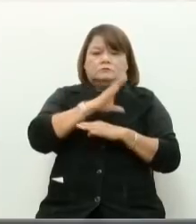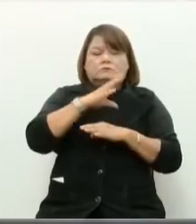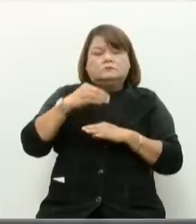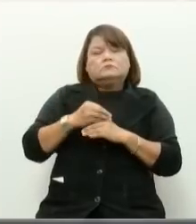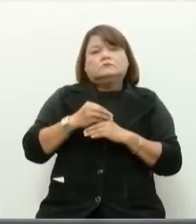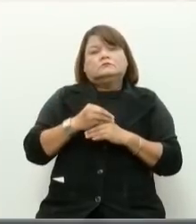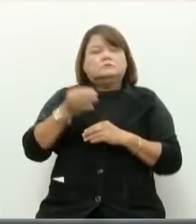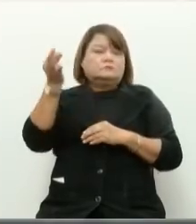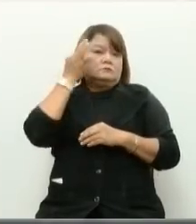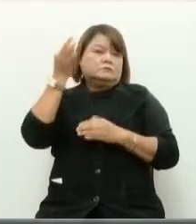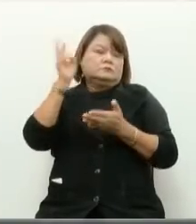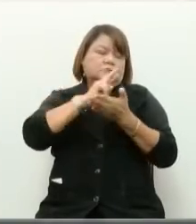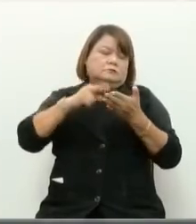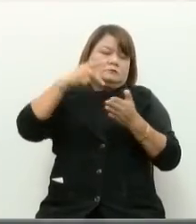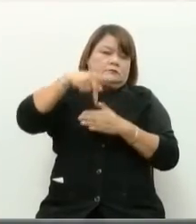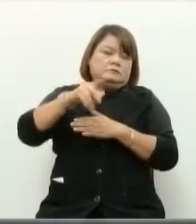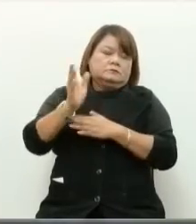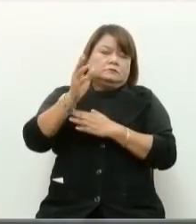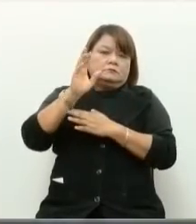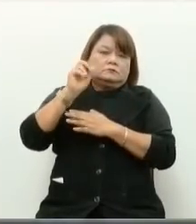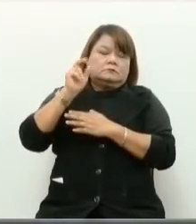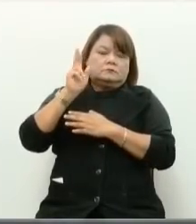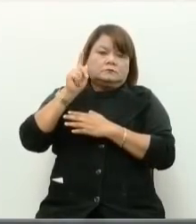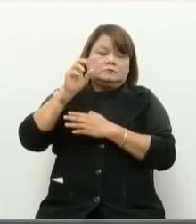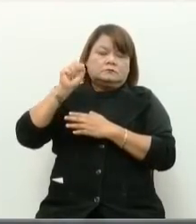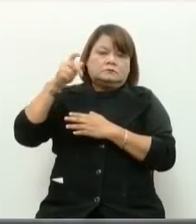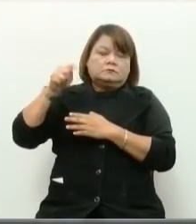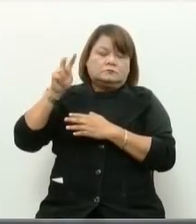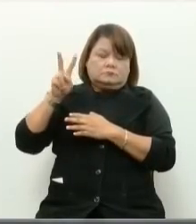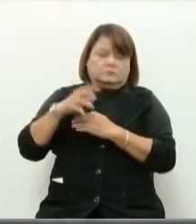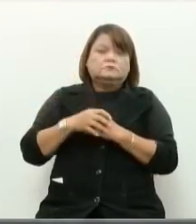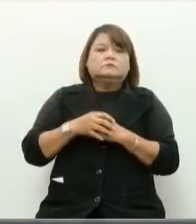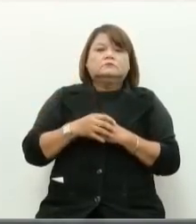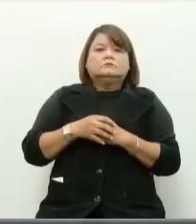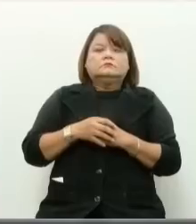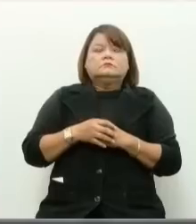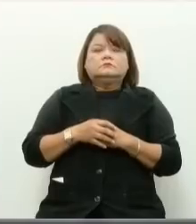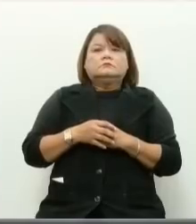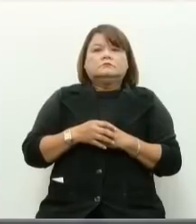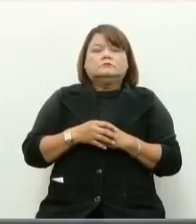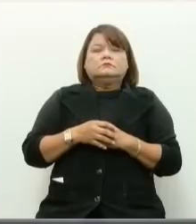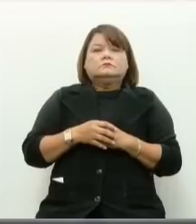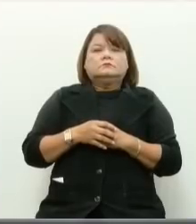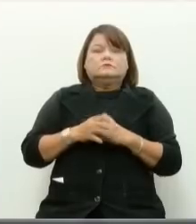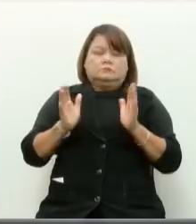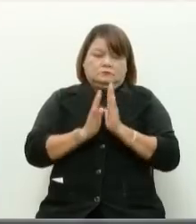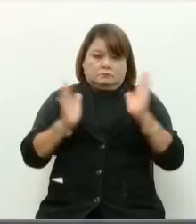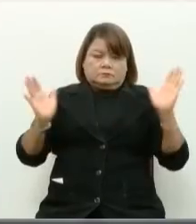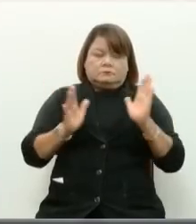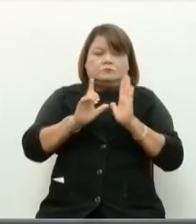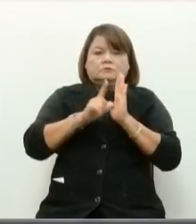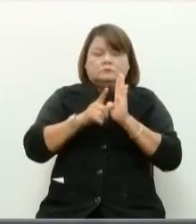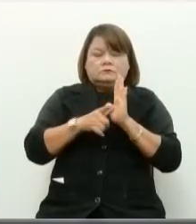ที่รับฟังรายการพุทธเช้าข่าวสปท.นะครับส่งตรงถึงครูนักเรียนและประชาชนก็ต้องขอบคุณท่านเลขาธิ